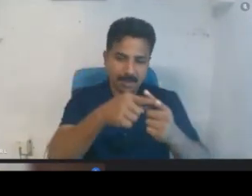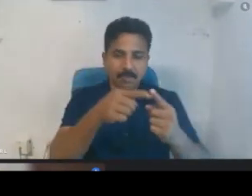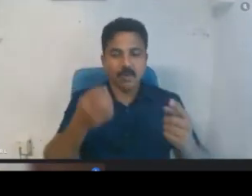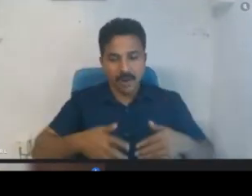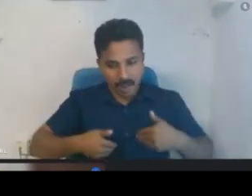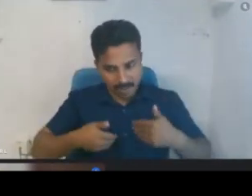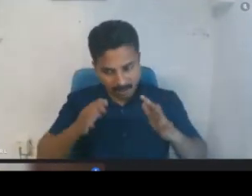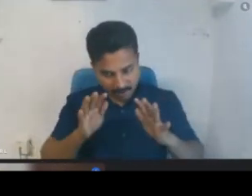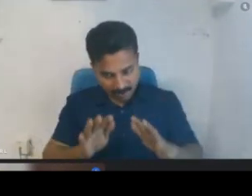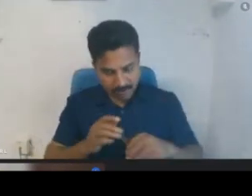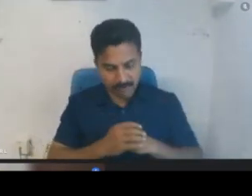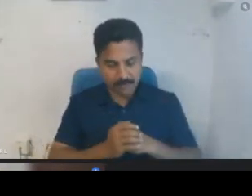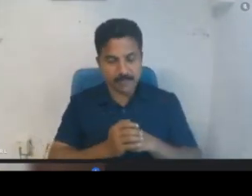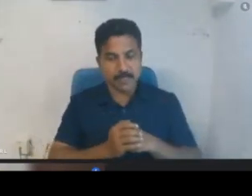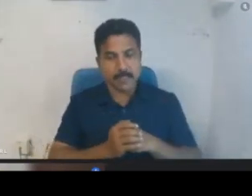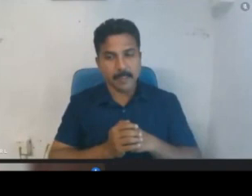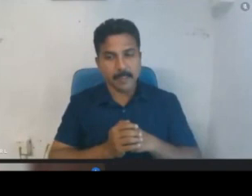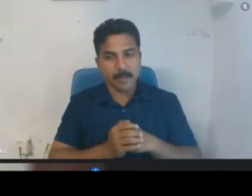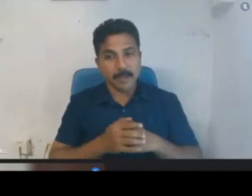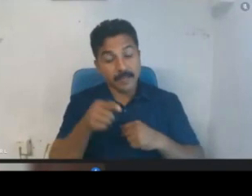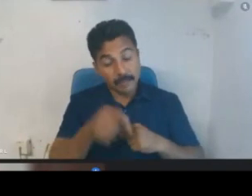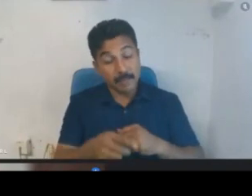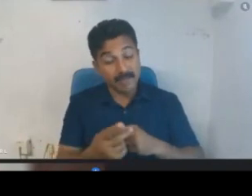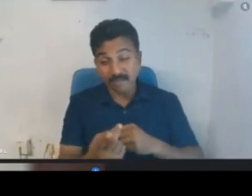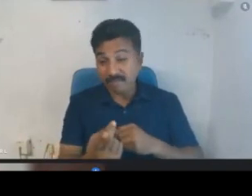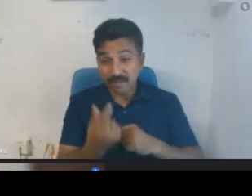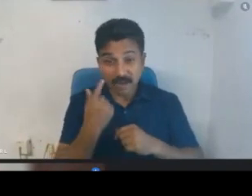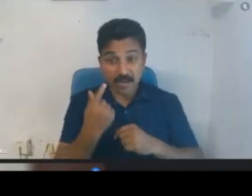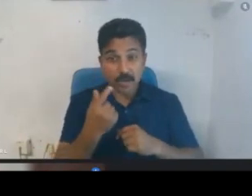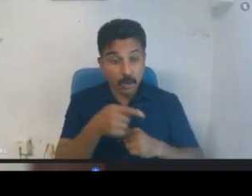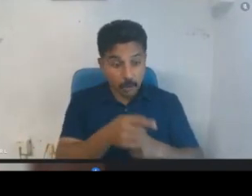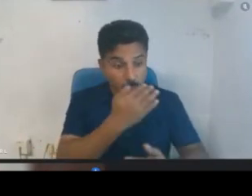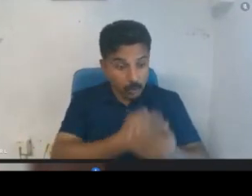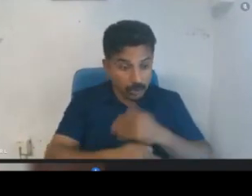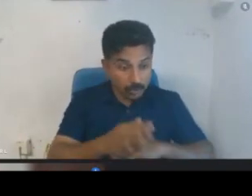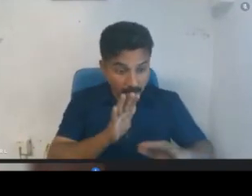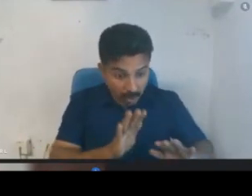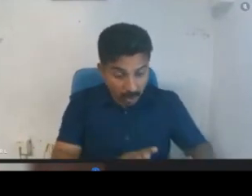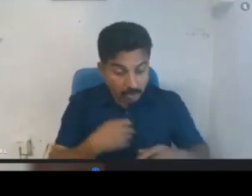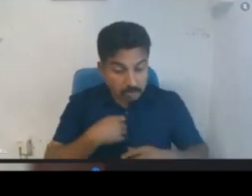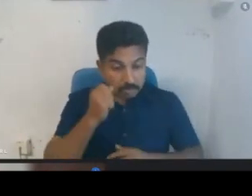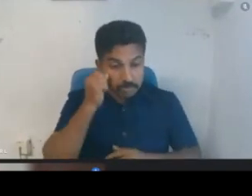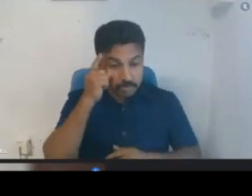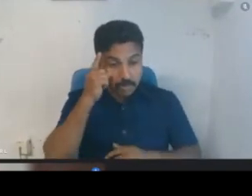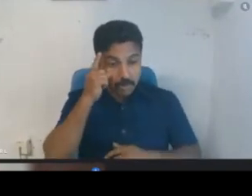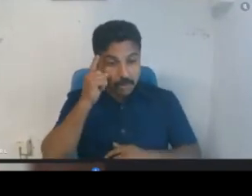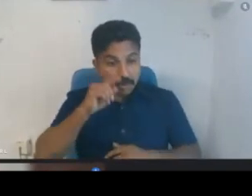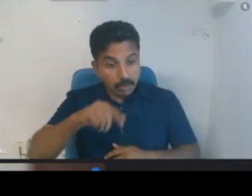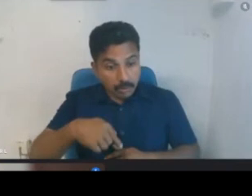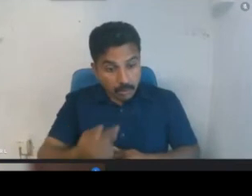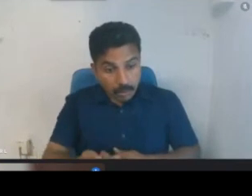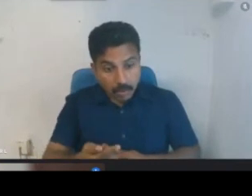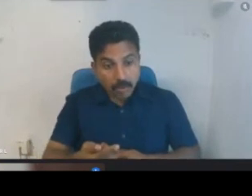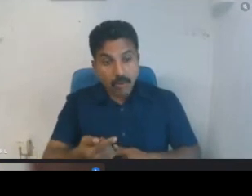അച്ഛനമ്മമാരും വിചാരിക്കുന്ന ഒരു കാര്യം. അപ്പോ അത് നമ്മൾ പെട്ടെന്ന് നമ്മുടെ കുഞ്ഞി അവസ്ഥയിലാണ് എന്ന് മനസ്സിലാക്കുമ്പോൾ